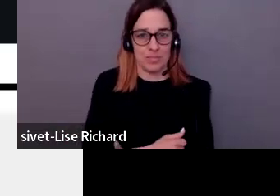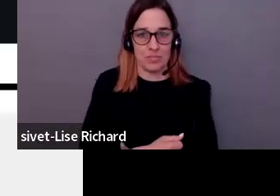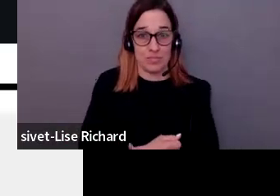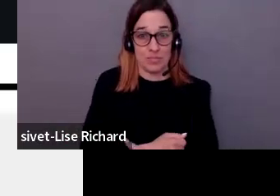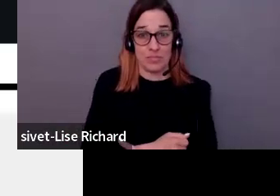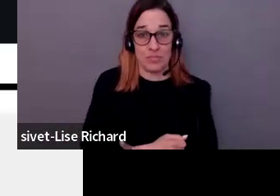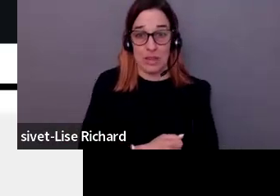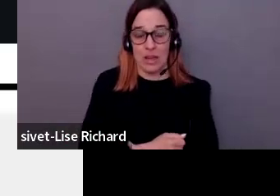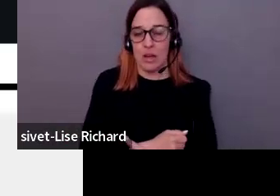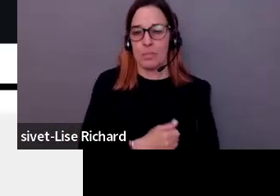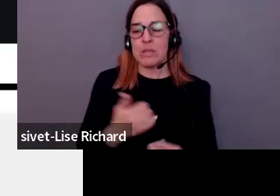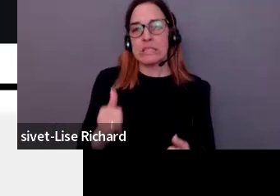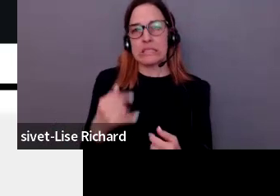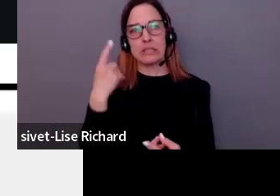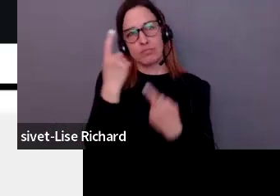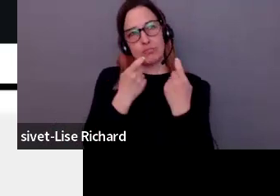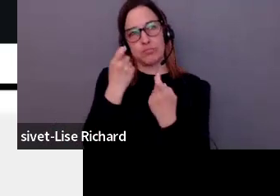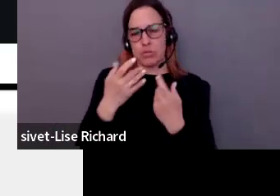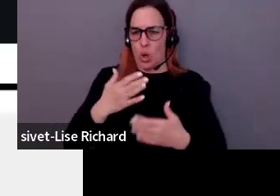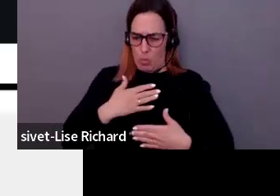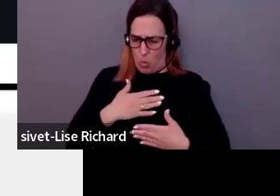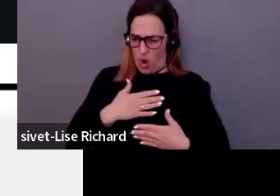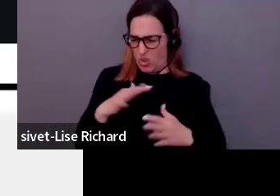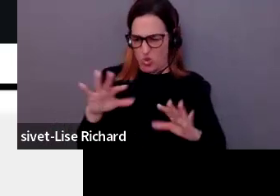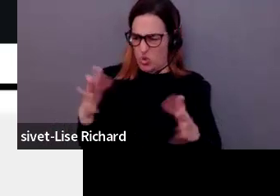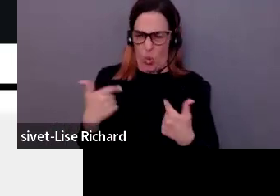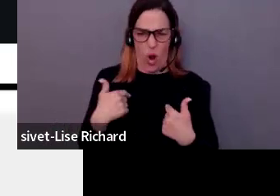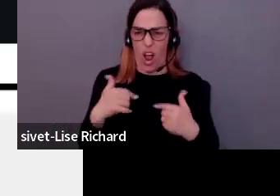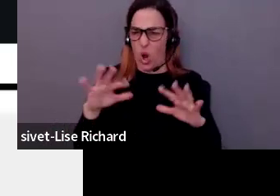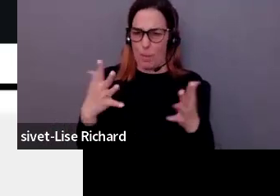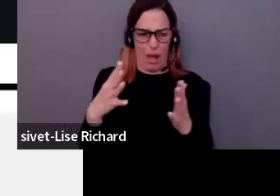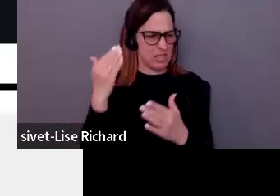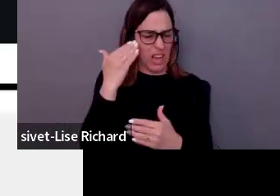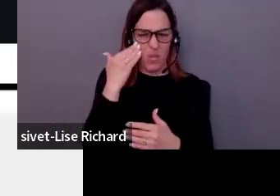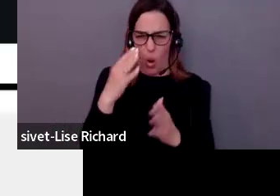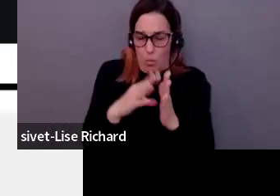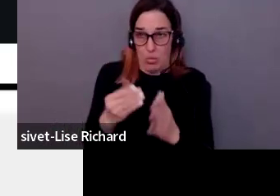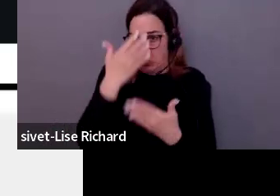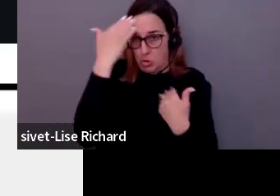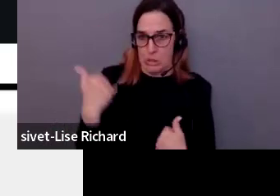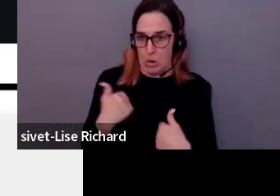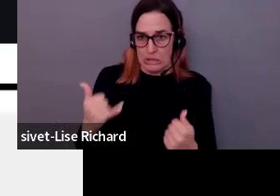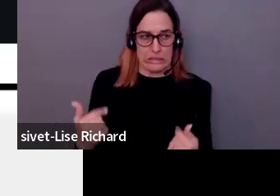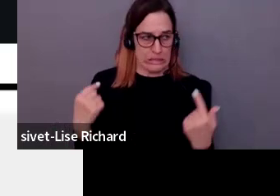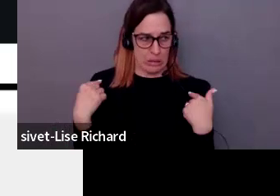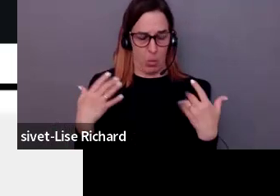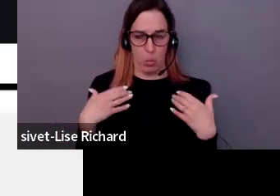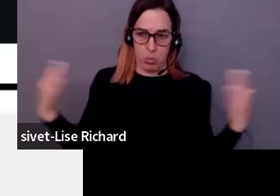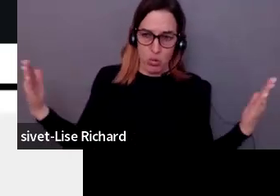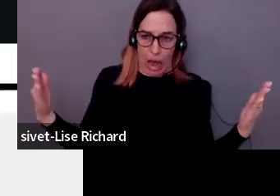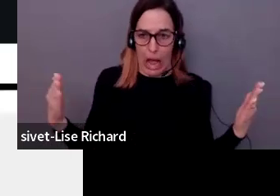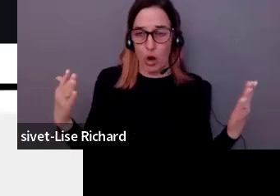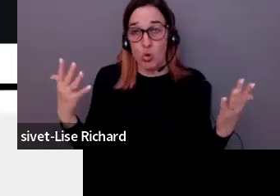OK? Fait que si vous vous demandez comment trouver, moi, je suis quoi, là? Comment je fais pour savoir? Je ne sais pas si j'ai les épaules plus larges ou si.